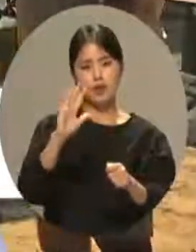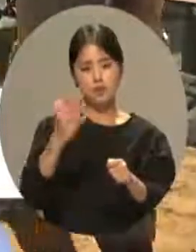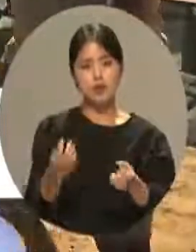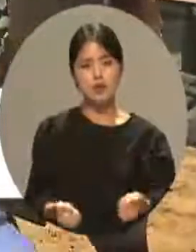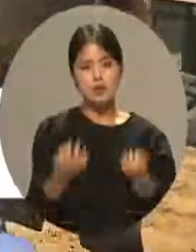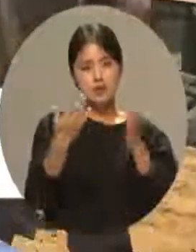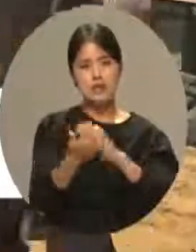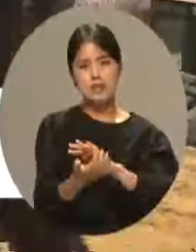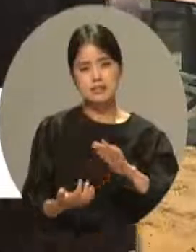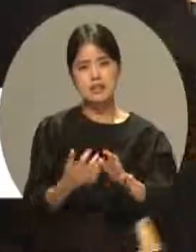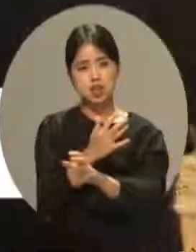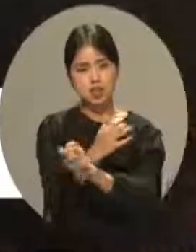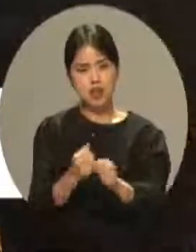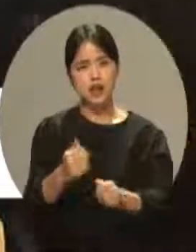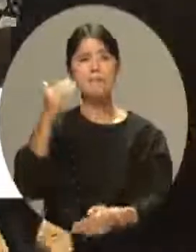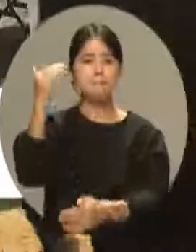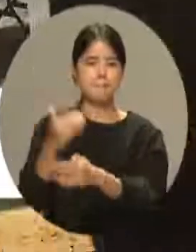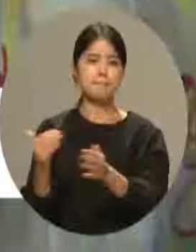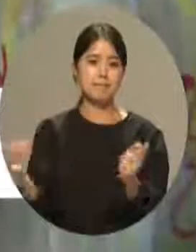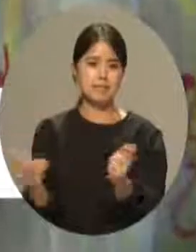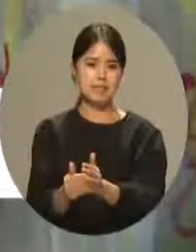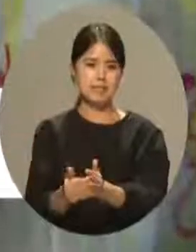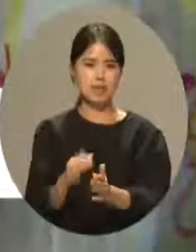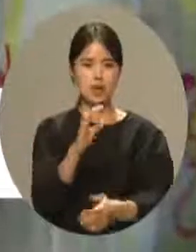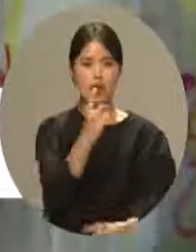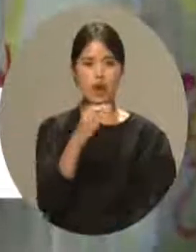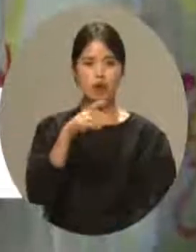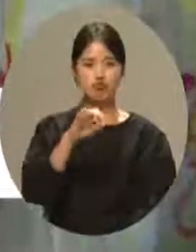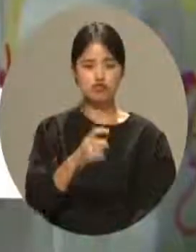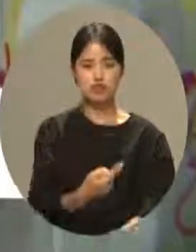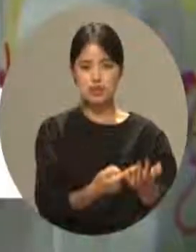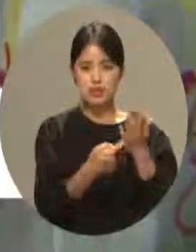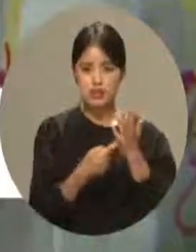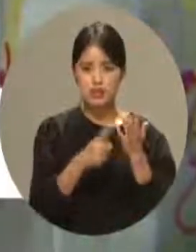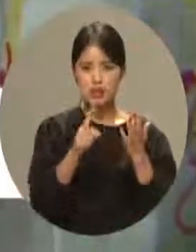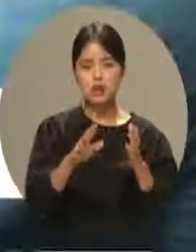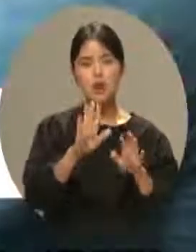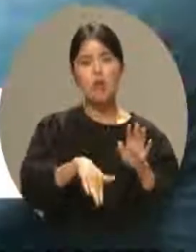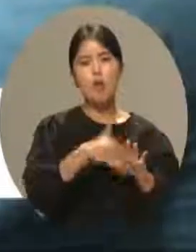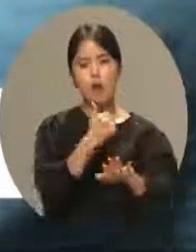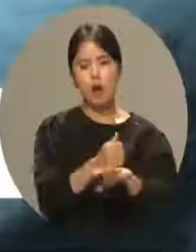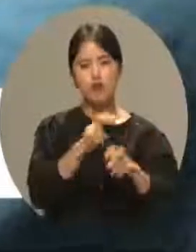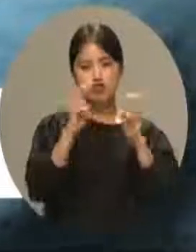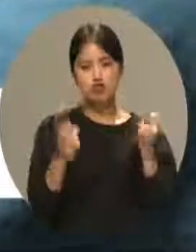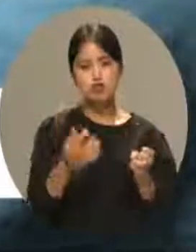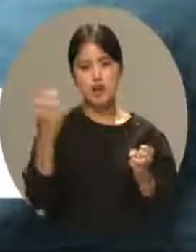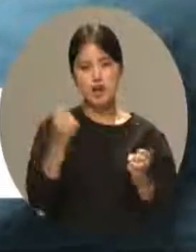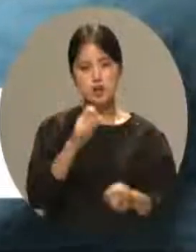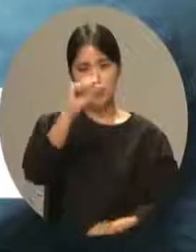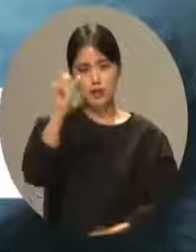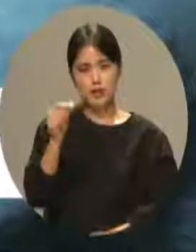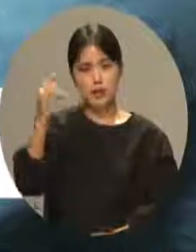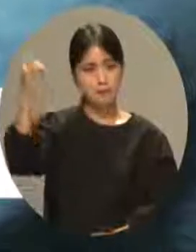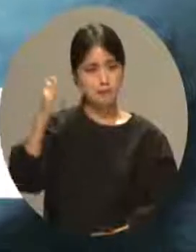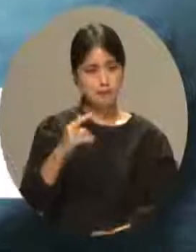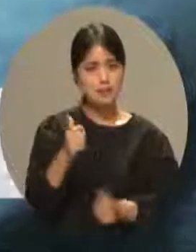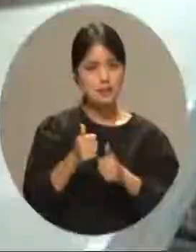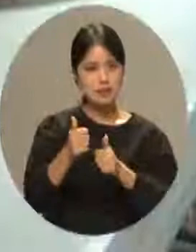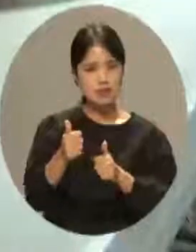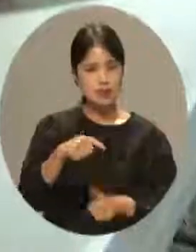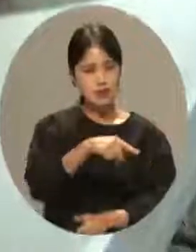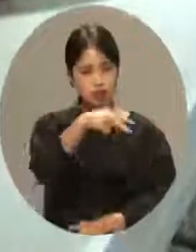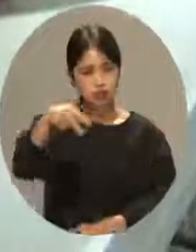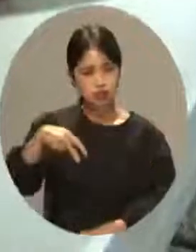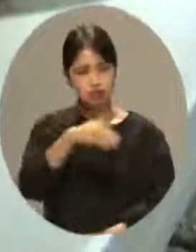사전예약 에서 대부분 마감 됐고 왕궁의 나타난 백제 무앙 을 주제로 달빛의 따라 왕궁 일대를 감상하는